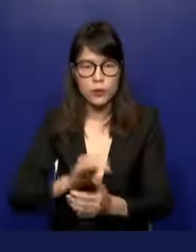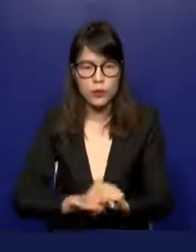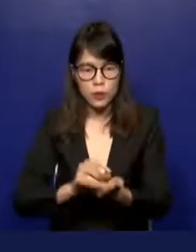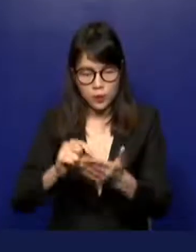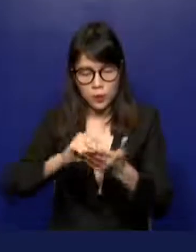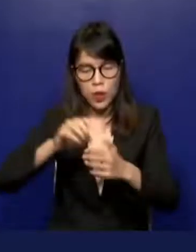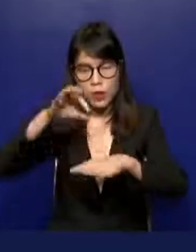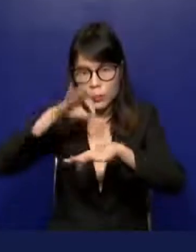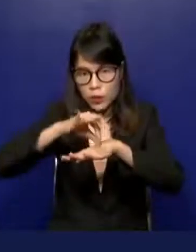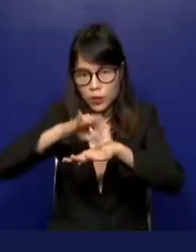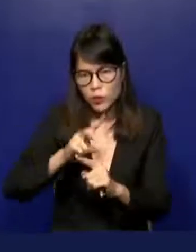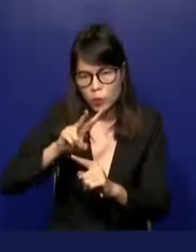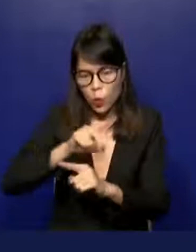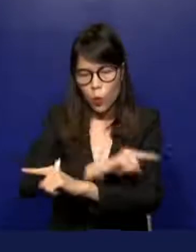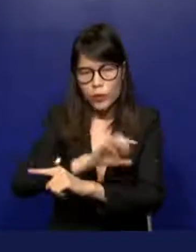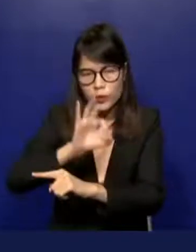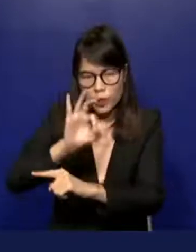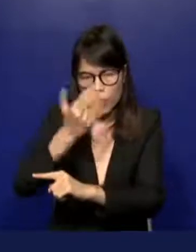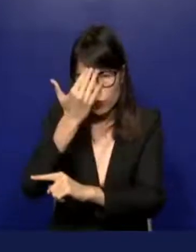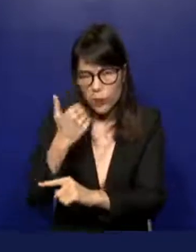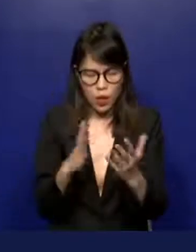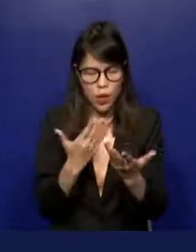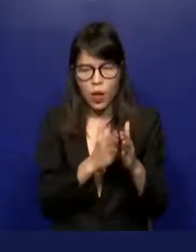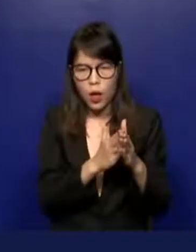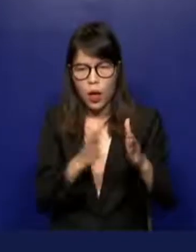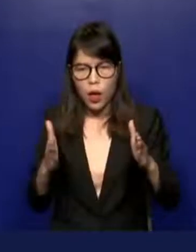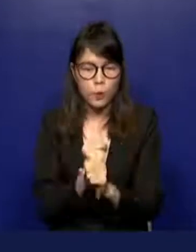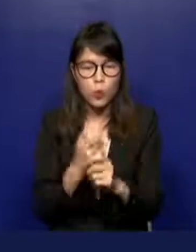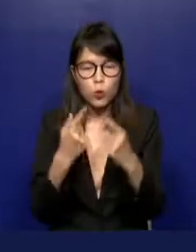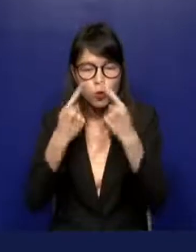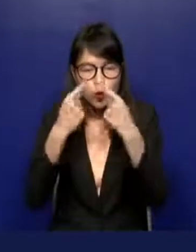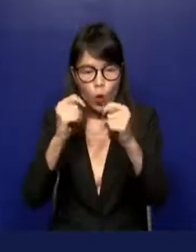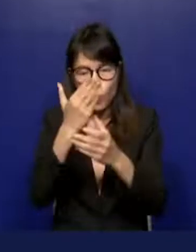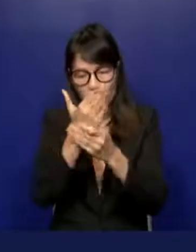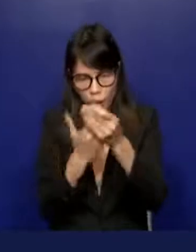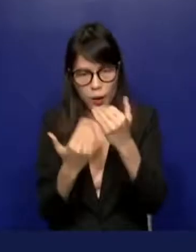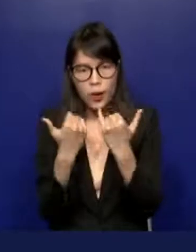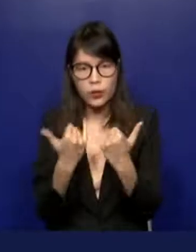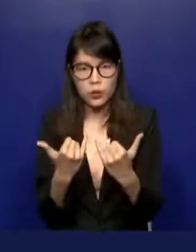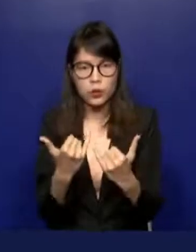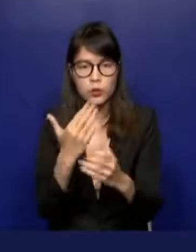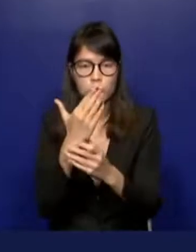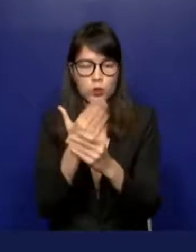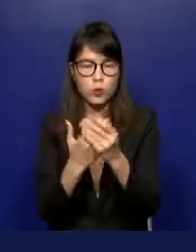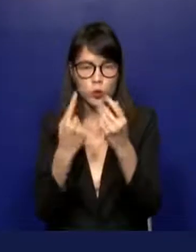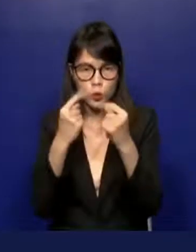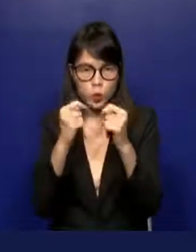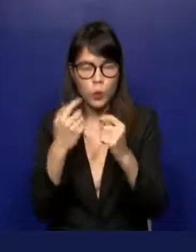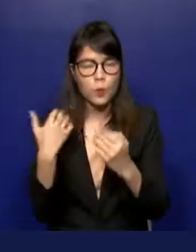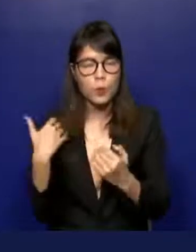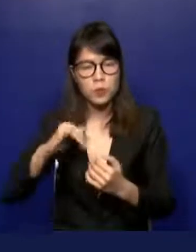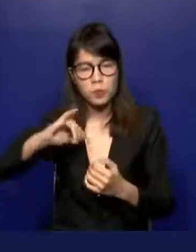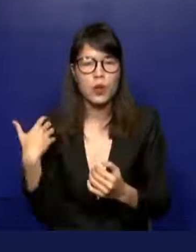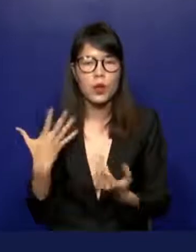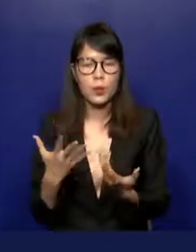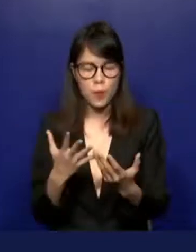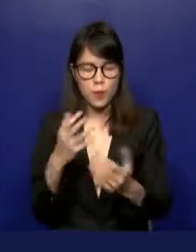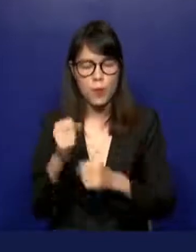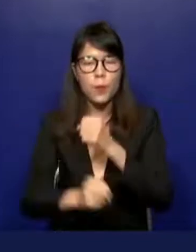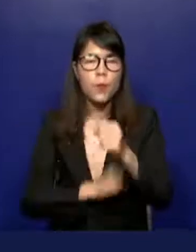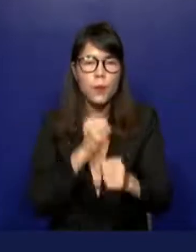อยเวลามัทอด yาวมานาน ehแล้มกจะหมดอายุความใทหเดือนครั้งนามมประเท็หนึที่เข้ใจ อาจะคือ Lis if